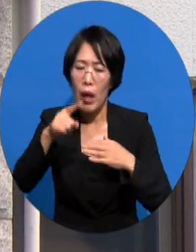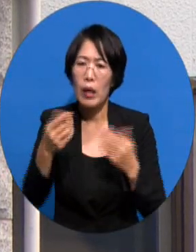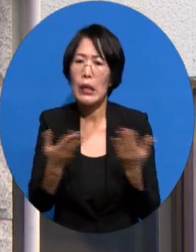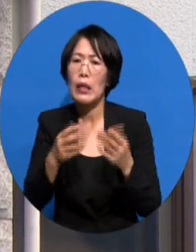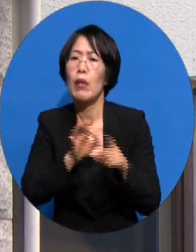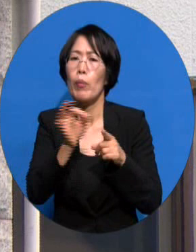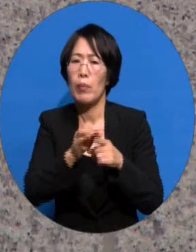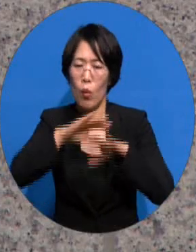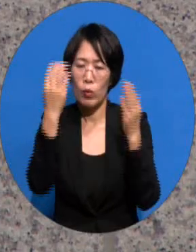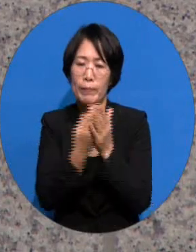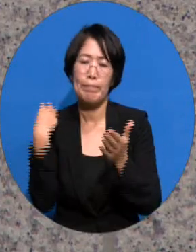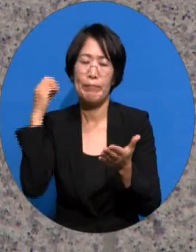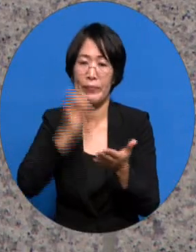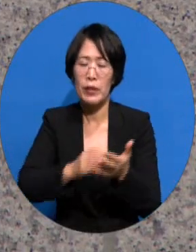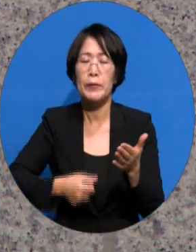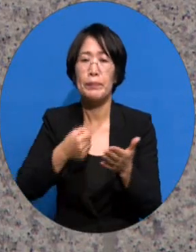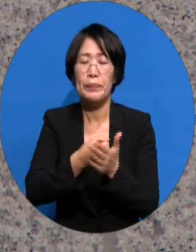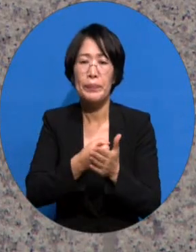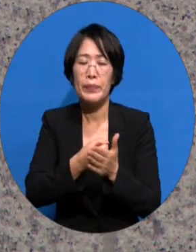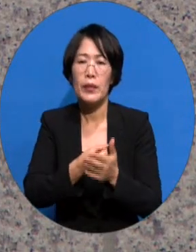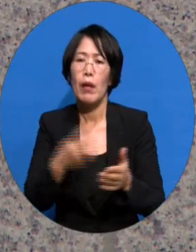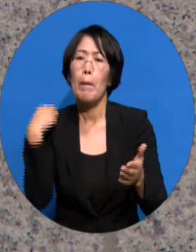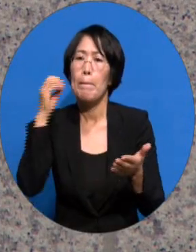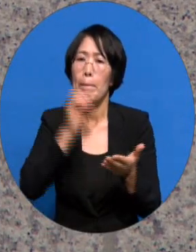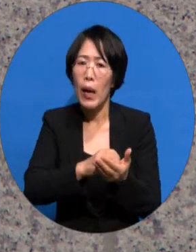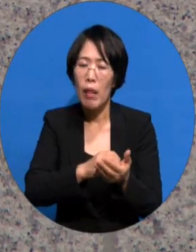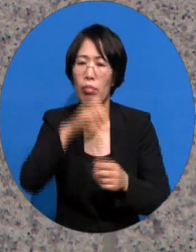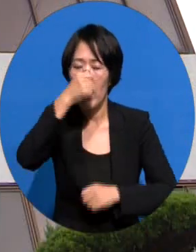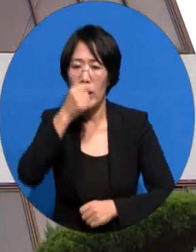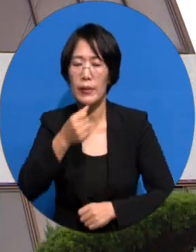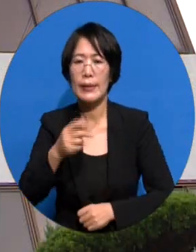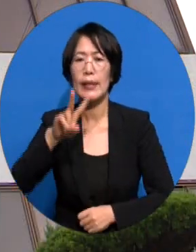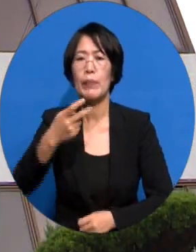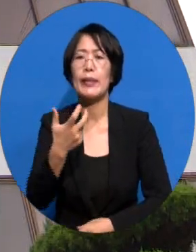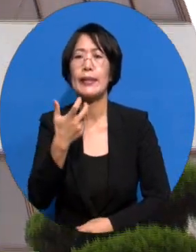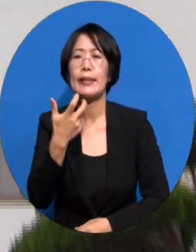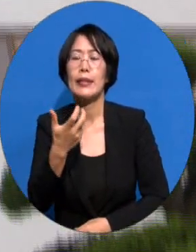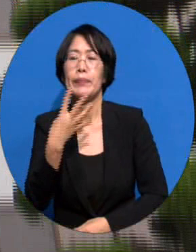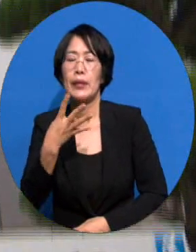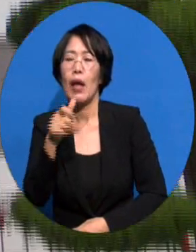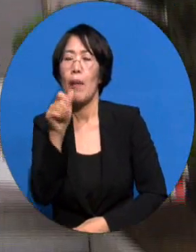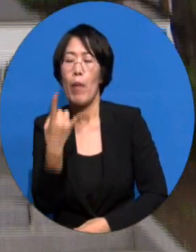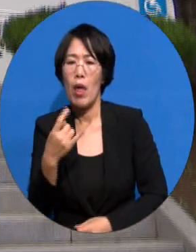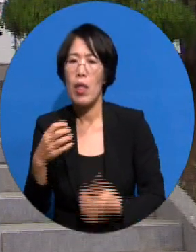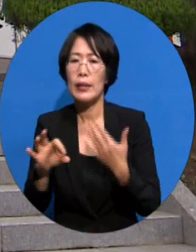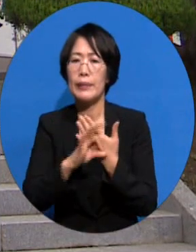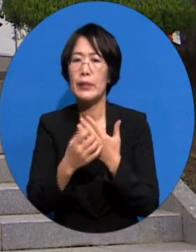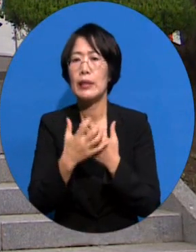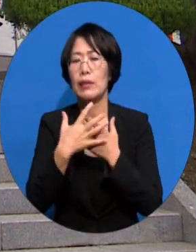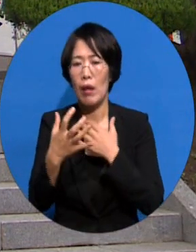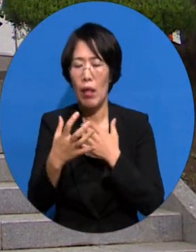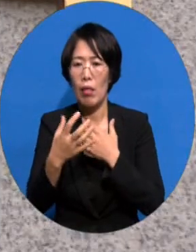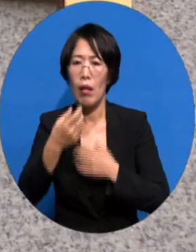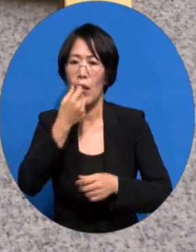관련 여비 전액을 반납하기로 했습니다. 반납된 예산은 제273회 임시회에서 제3회 추가